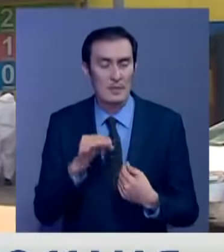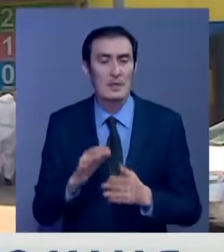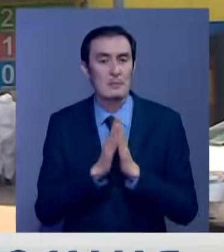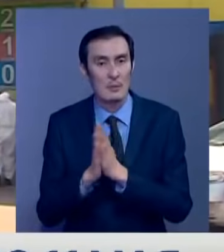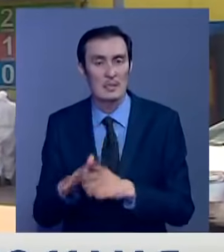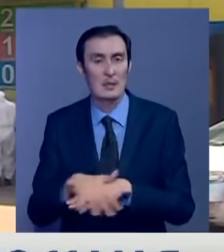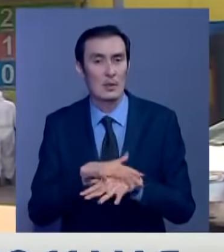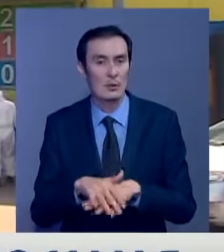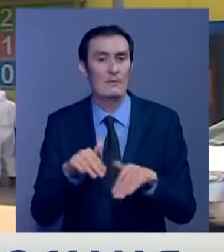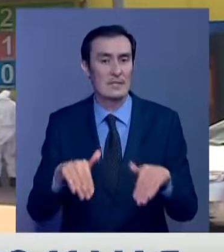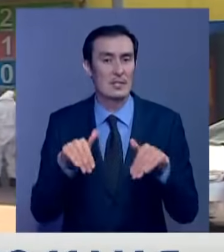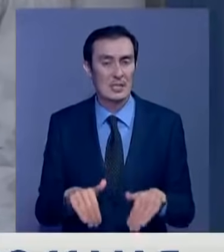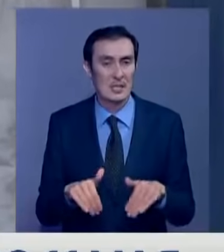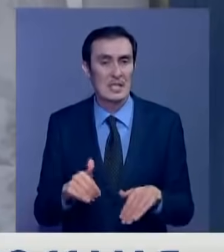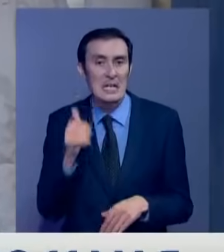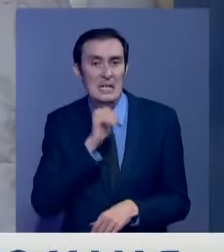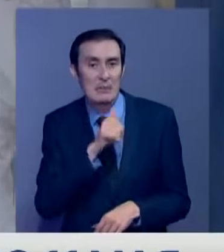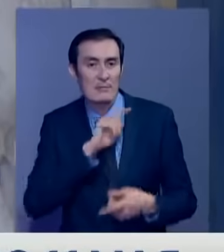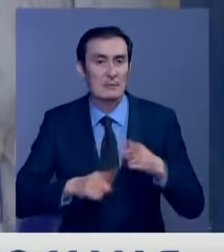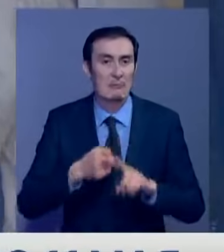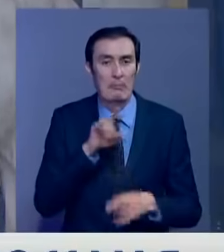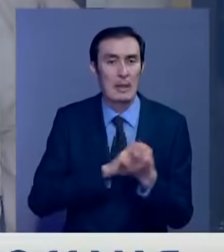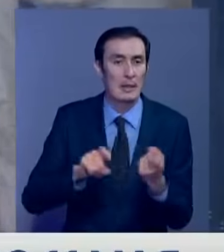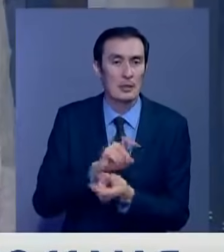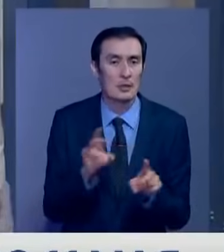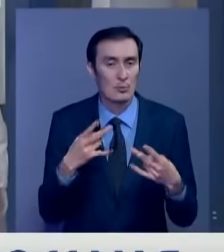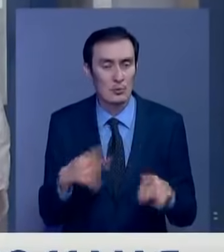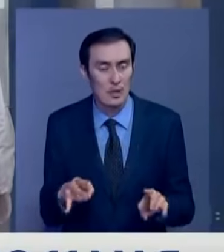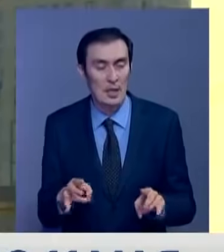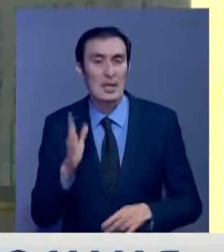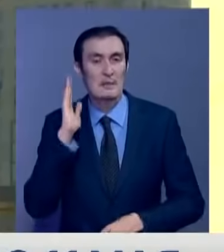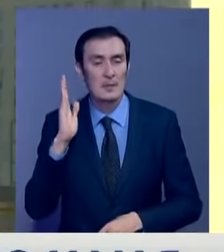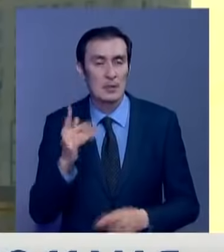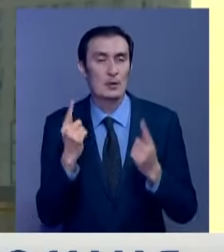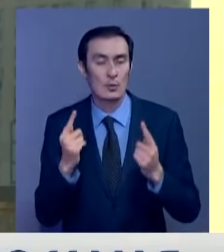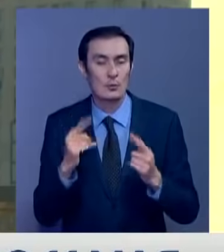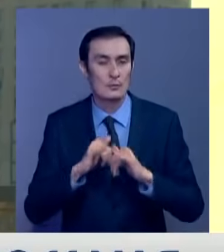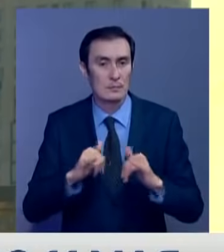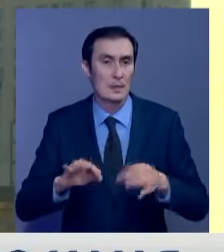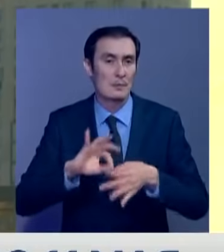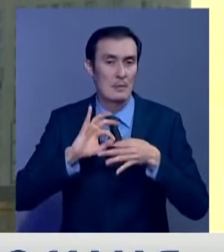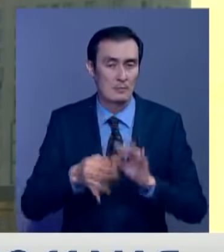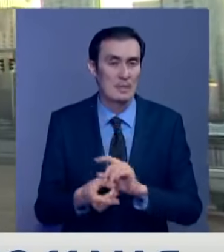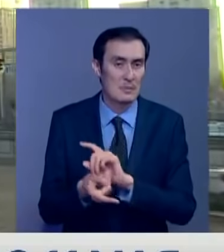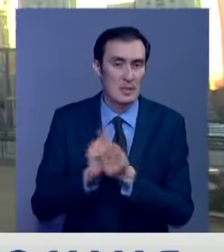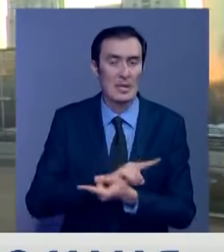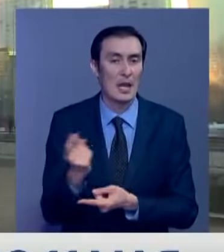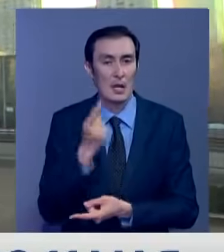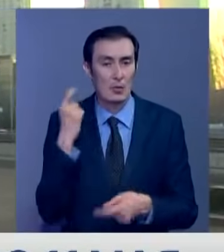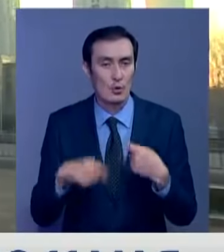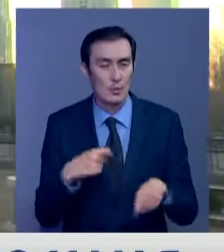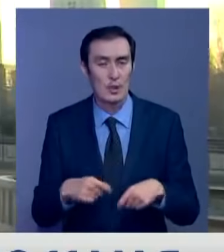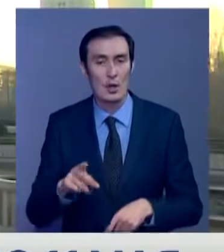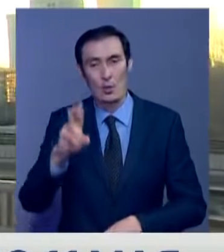попросил народ воздержаться от конспирологических сплетен. Впереди у страны курс на масштабную, глубинную трансформацию экономики и